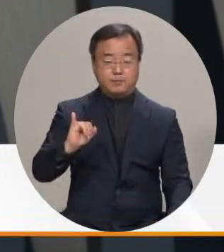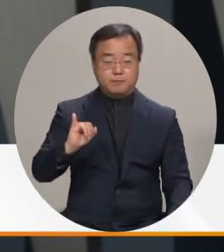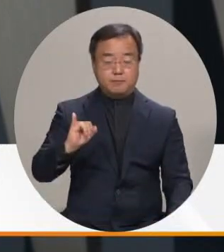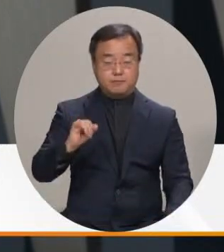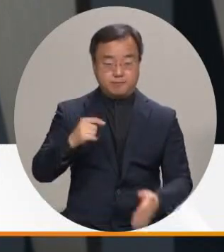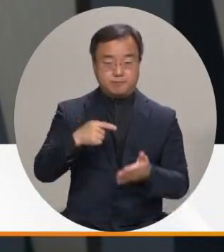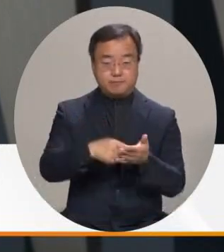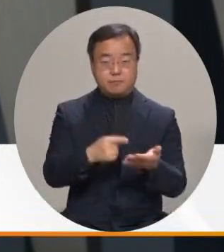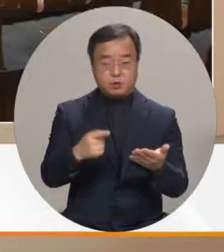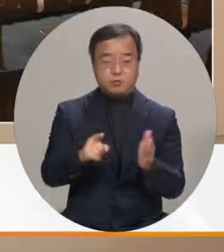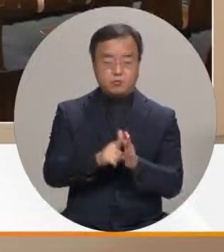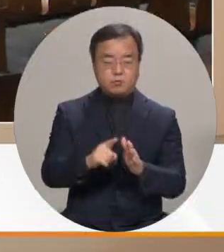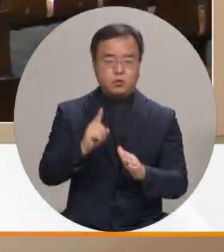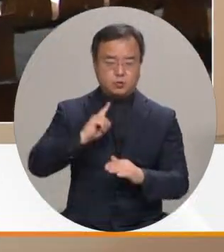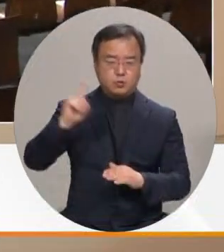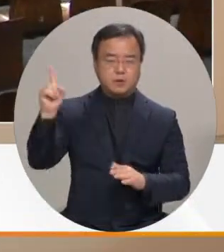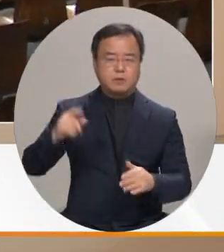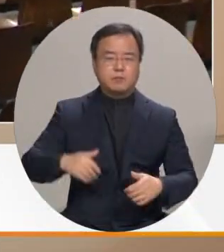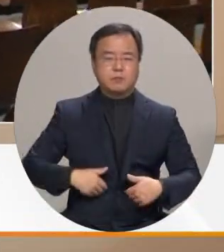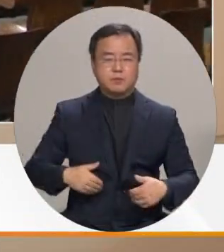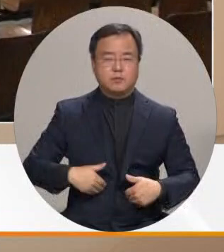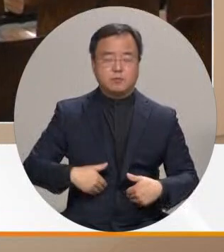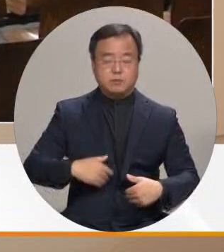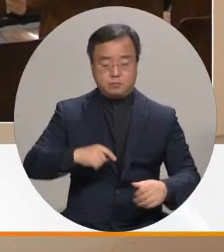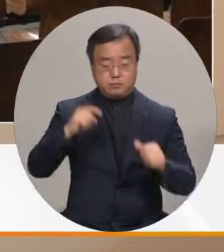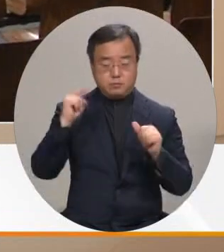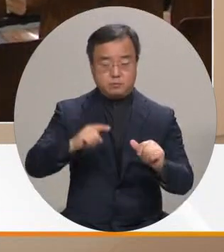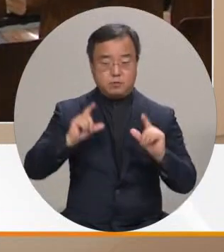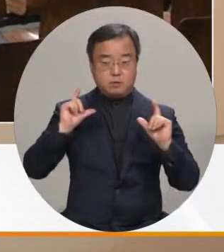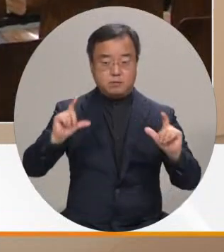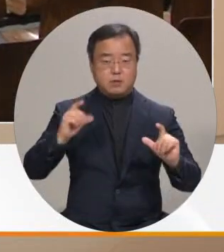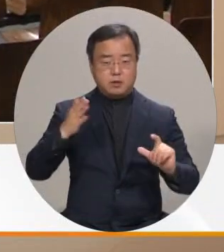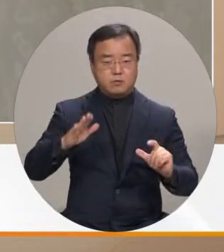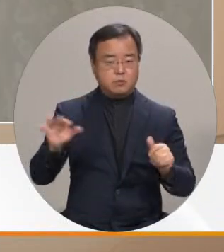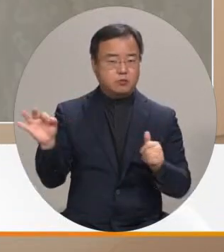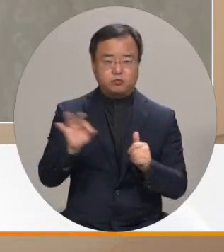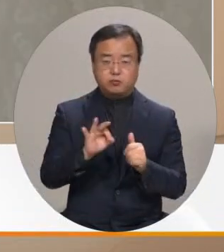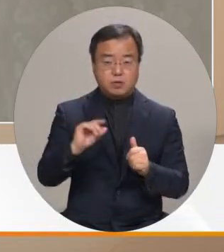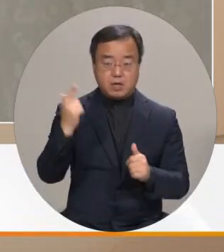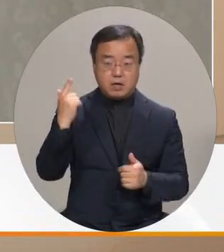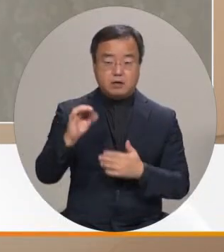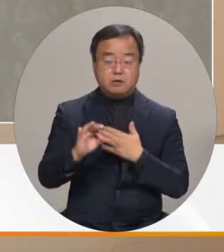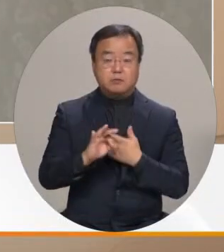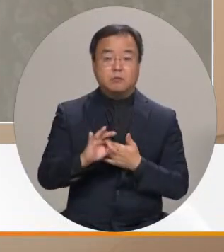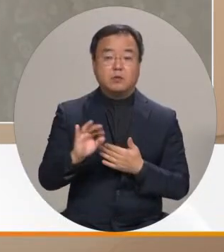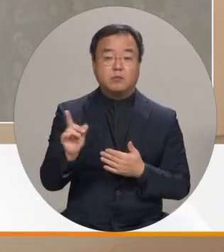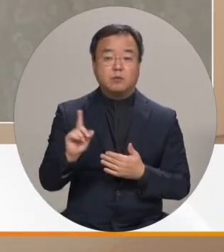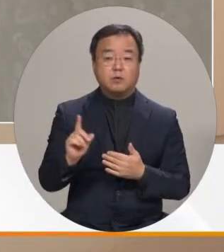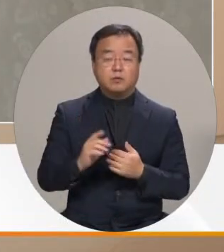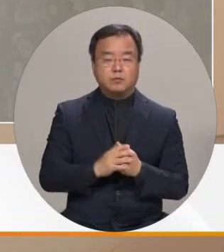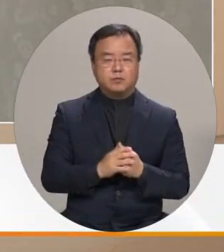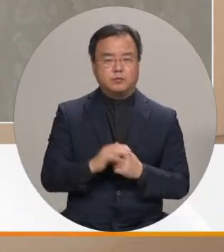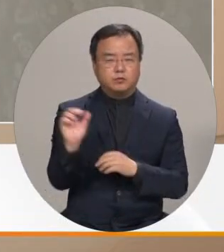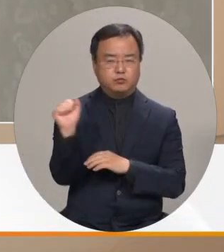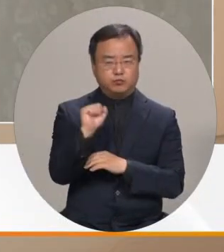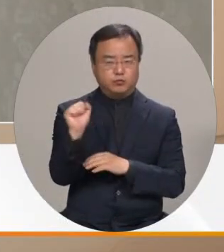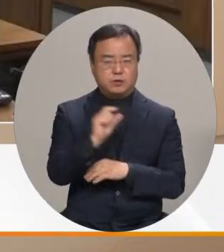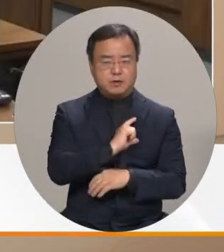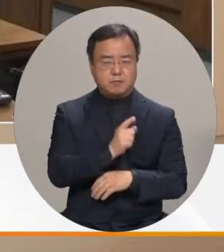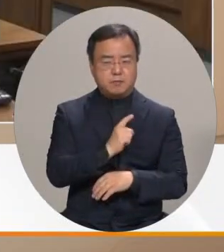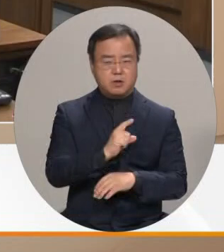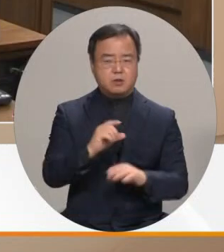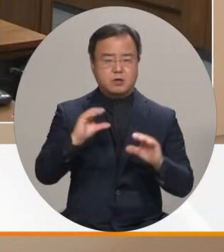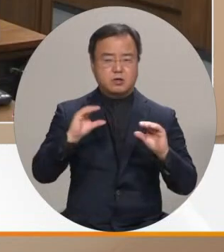됩니다 그래서 감치 명령 판결을 받았는데도 또 주지 않잖아요 그러면 이제 운전면허 정지나